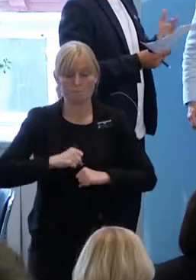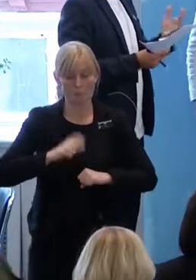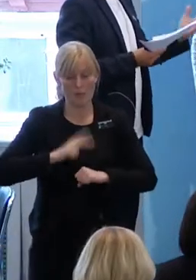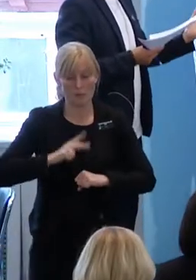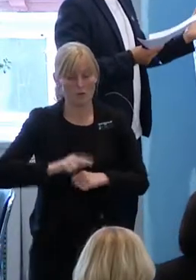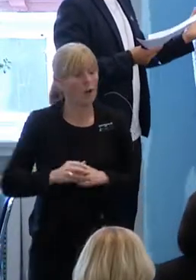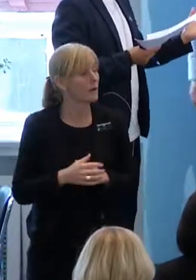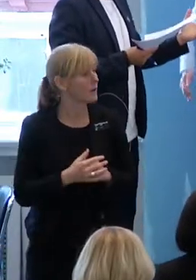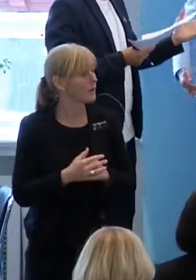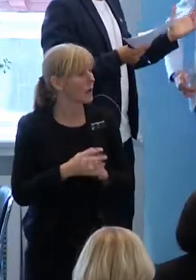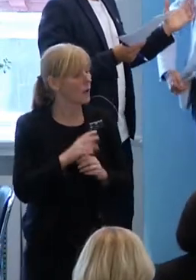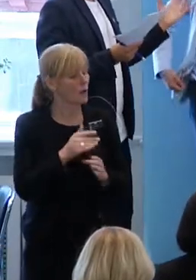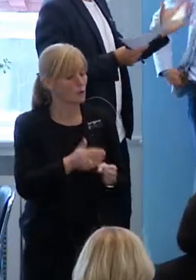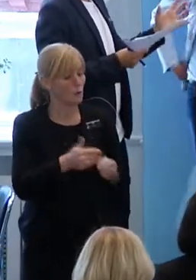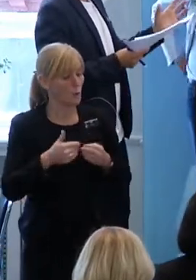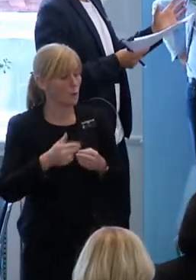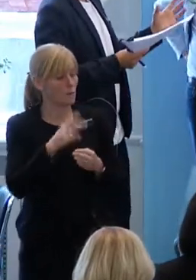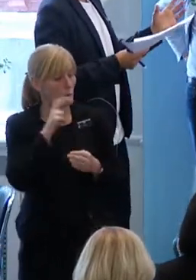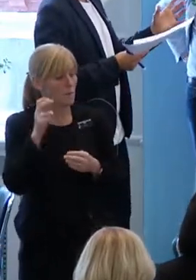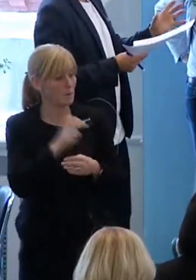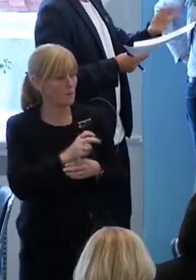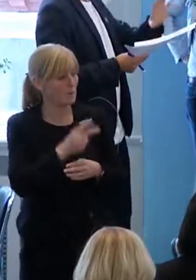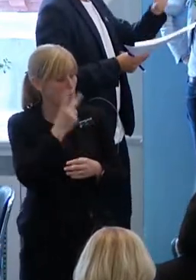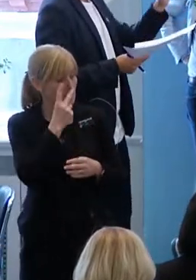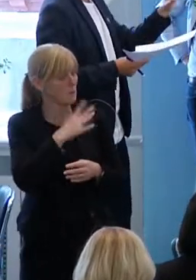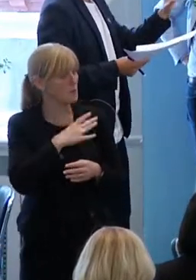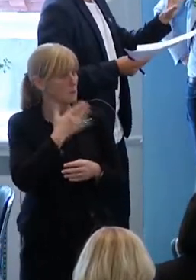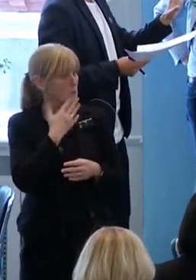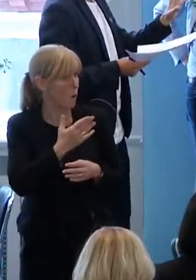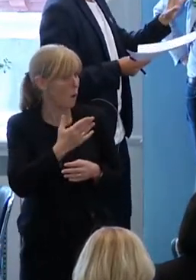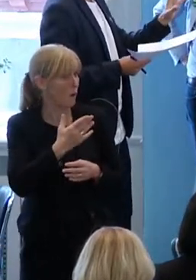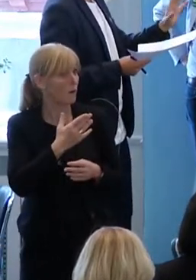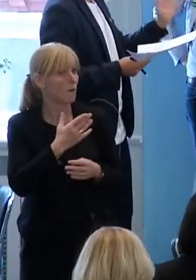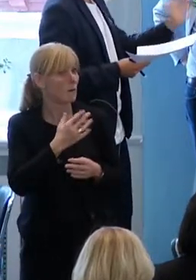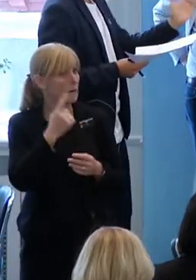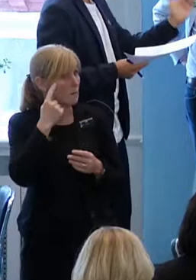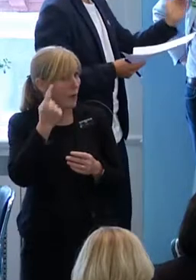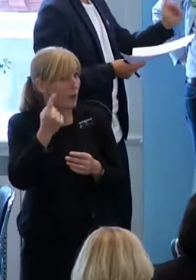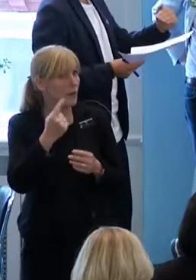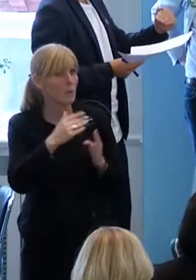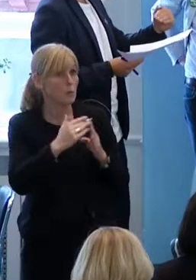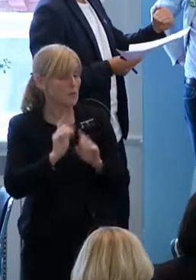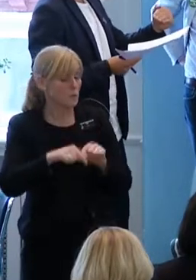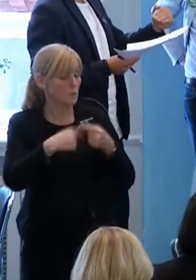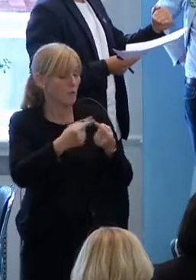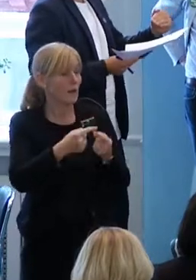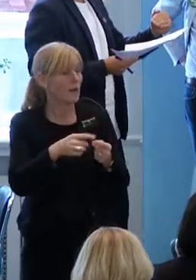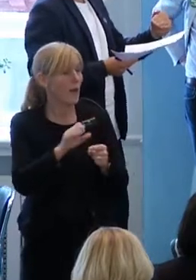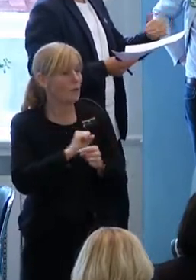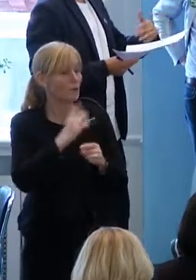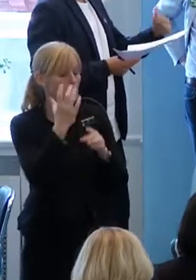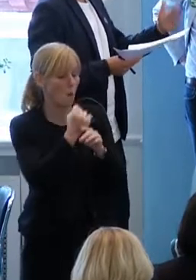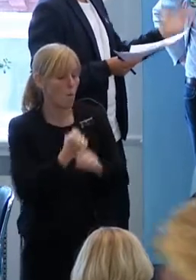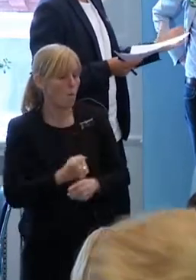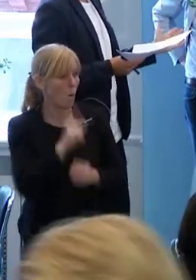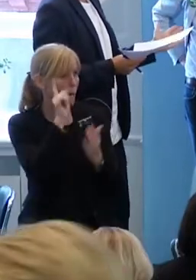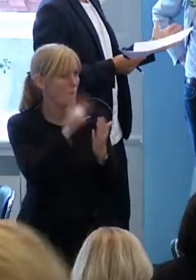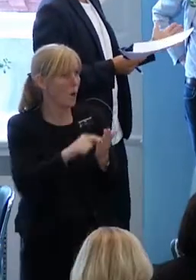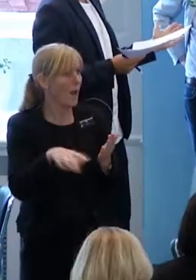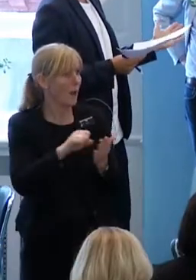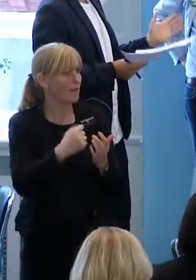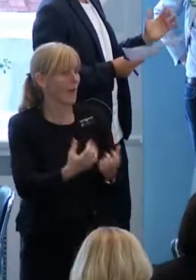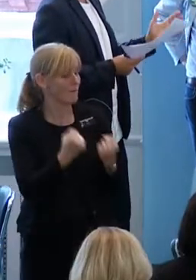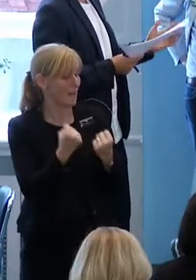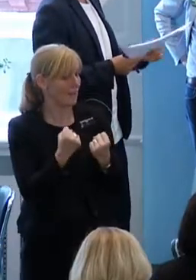det kan vara som en utifrån perspektiv, så finns det ju goda intentioner om man tänker sig hållbar stadsutveckling, allt det man vill uppnå. Men allting är ju